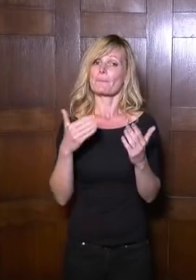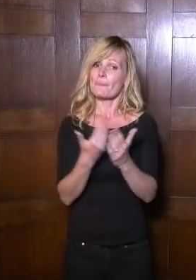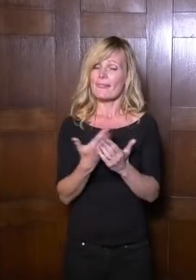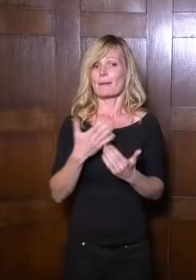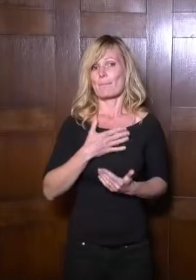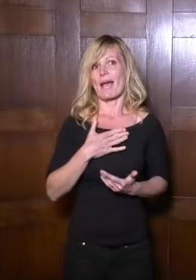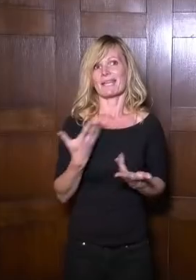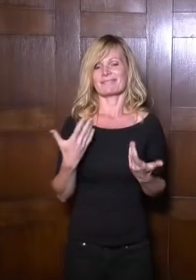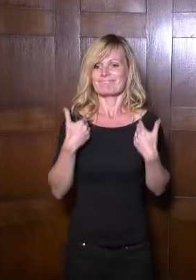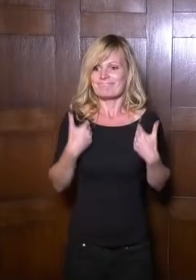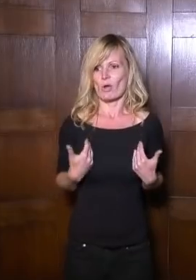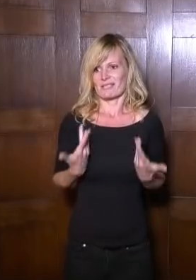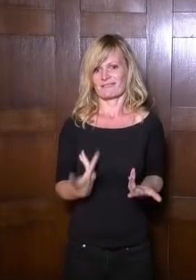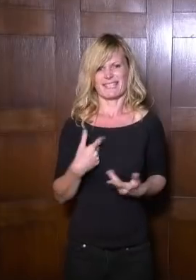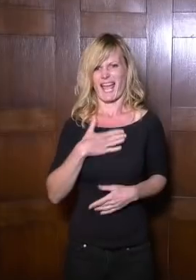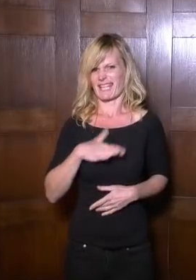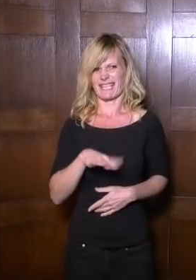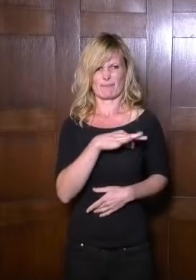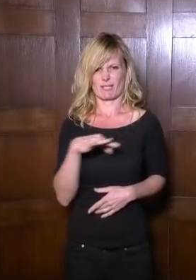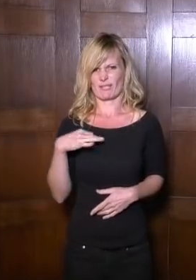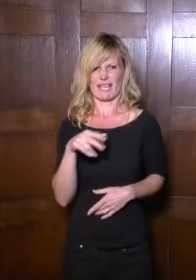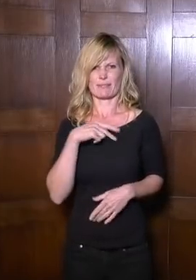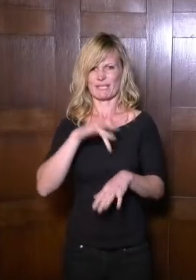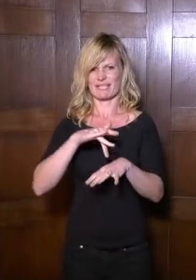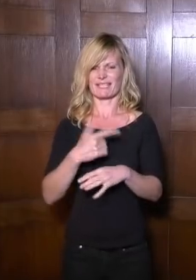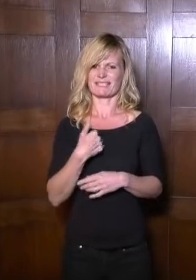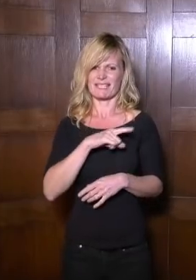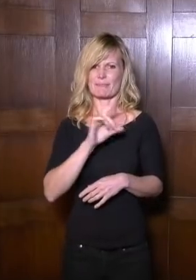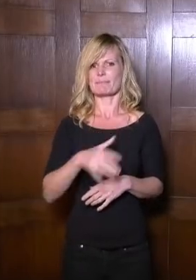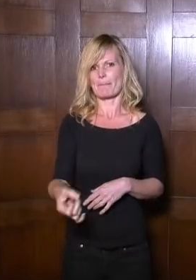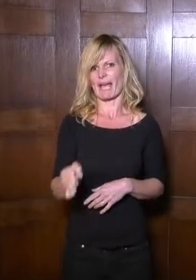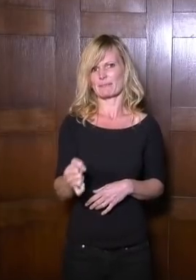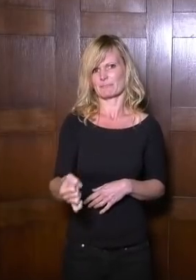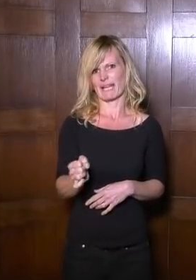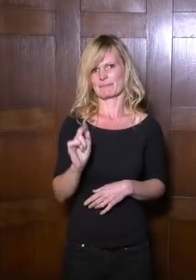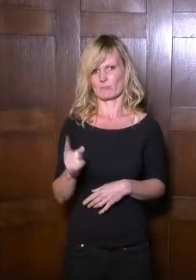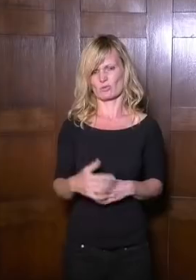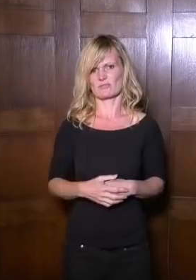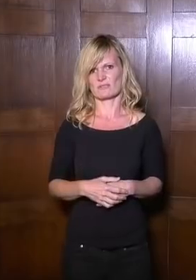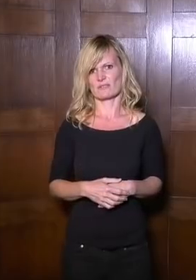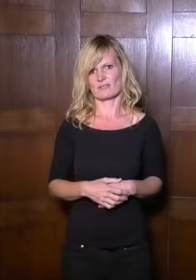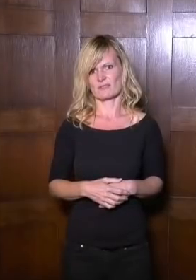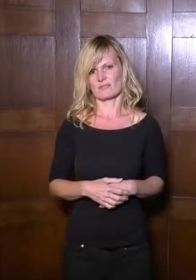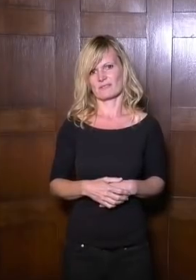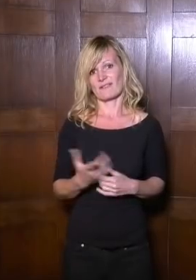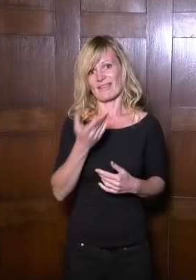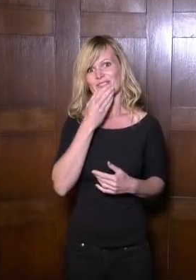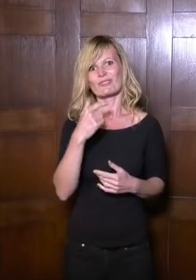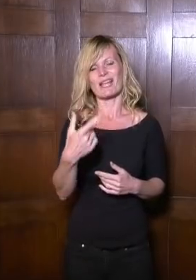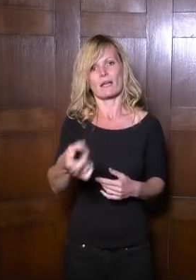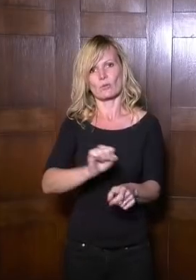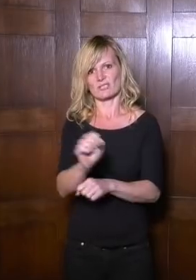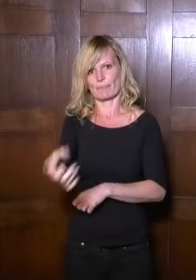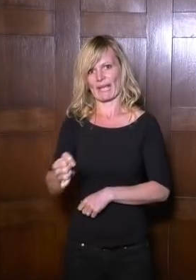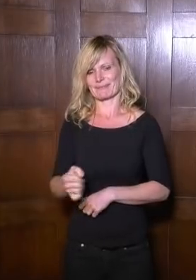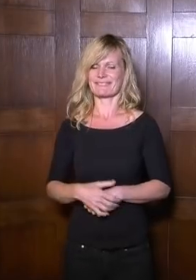mein Posten, der ist auch nicht immer angenehm als Gesundheitsministerin, dass ich eben auch immer die Bremse ein Stück einlegen muss, wenn es dann ganz schön wird. Und das Letzte, das lassen